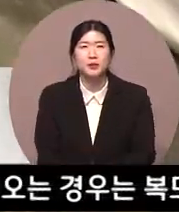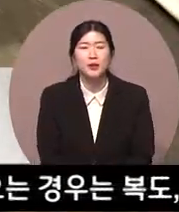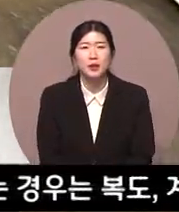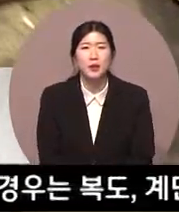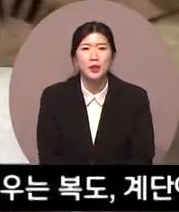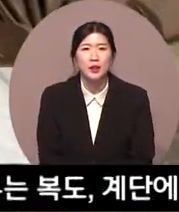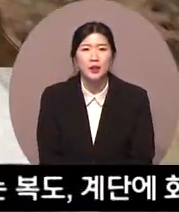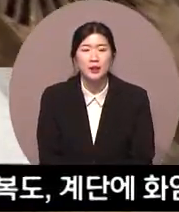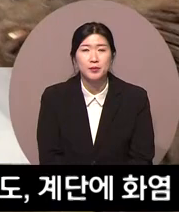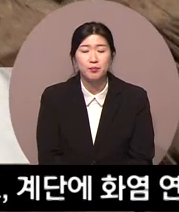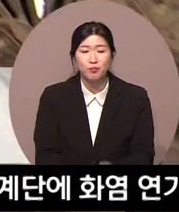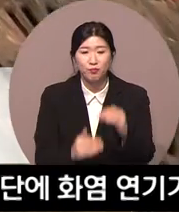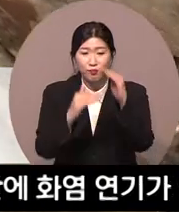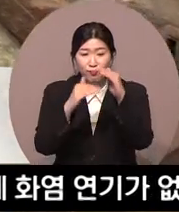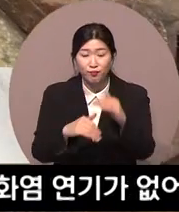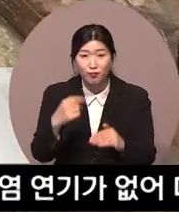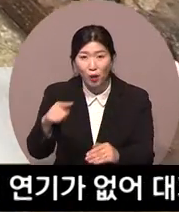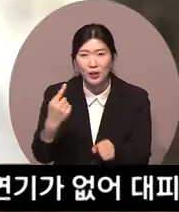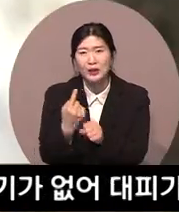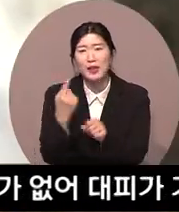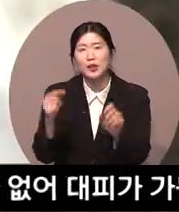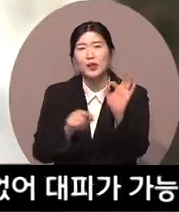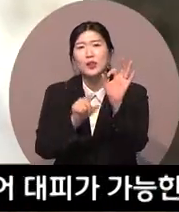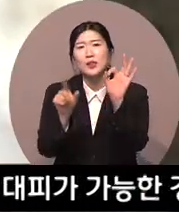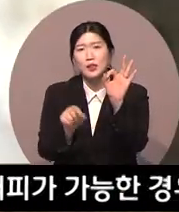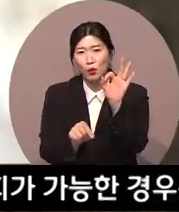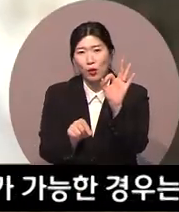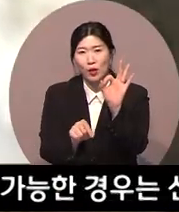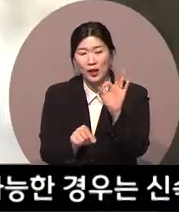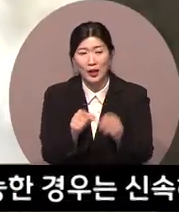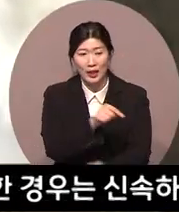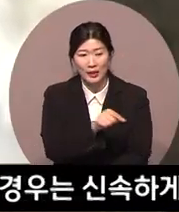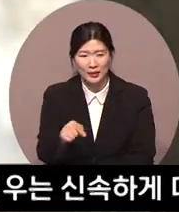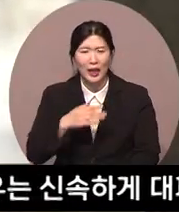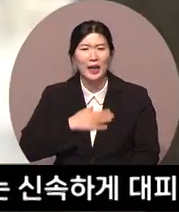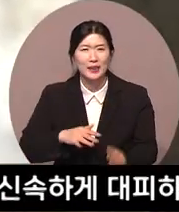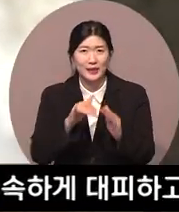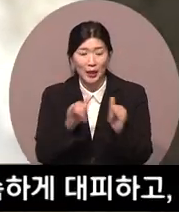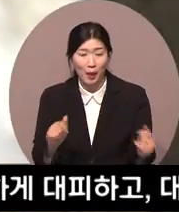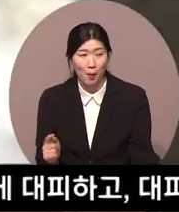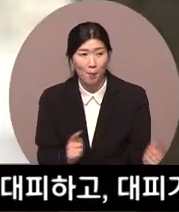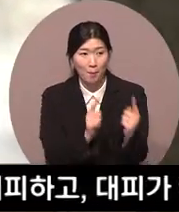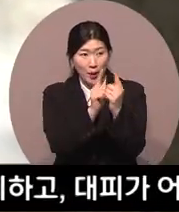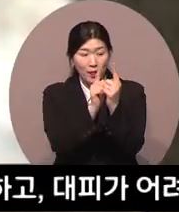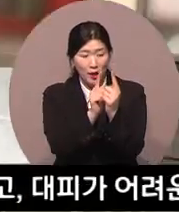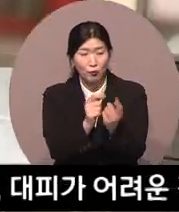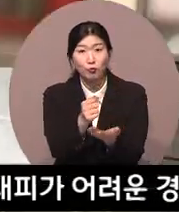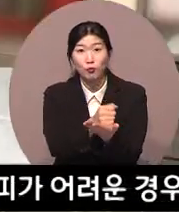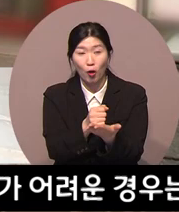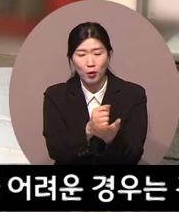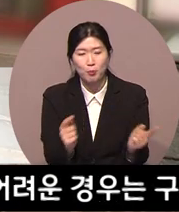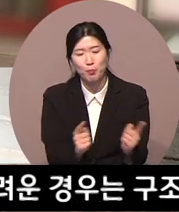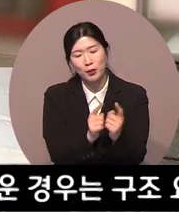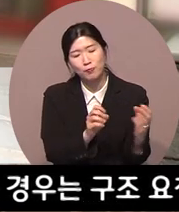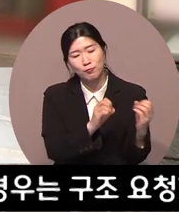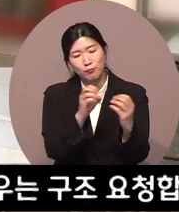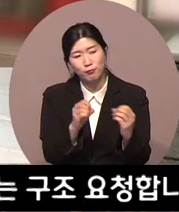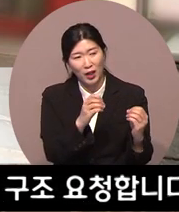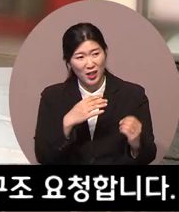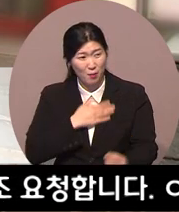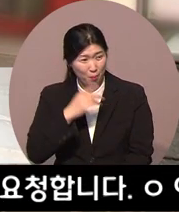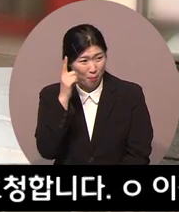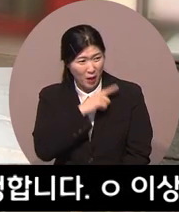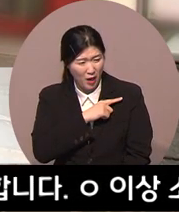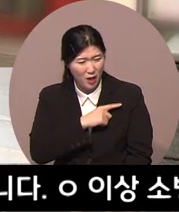선고했습니다 피고인은 지난해 10월 대전시 은행동 한 거리에서 제일인 46살 남성을 우연히 마주쳤다가